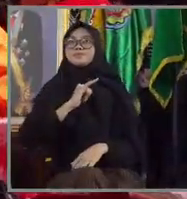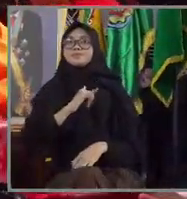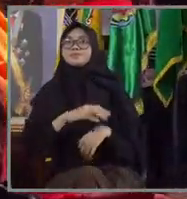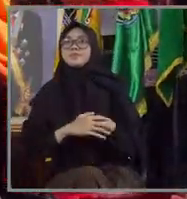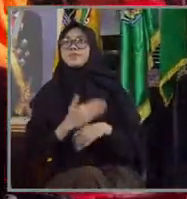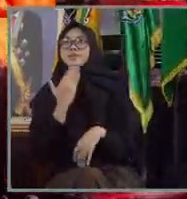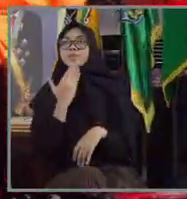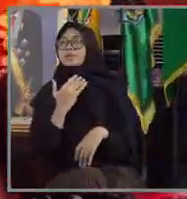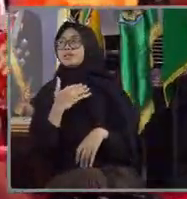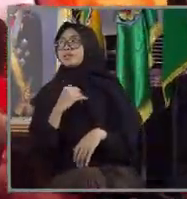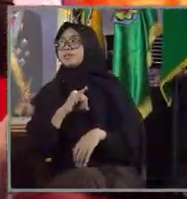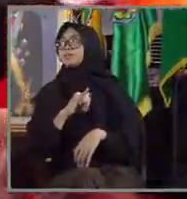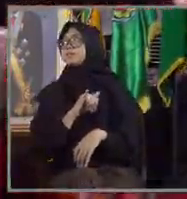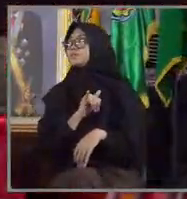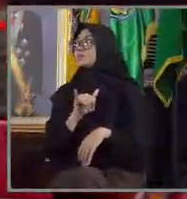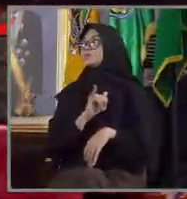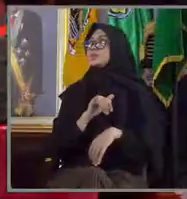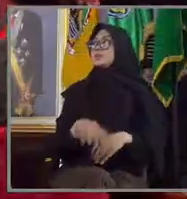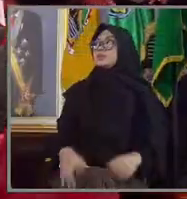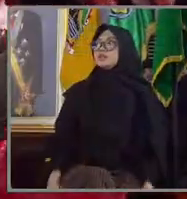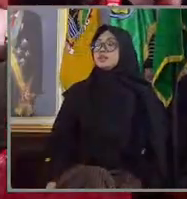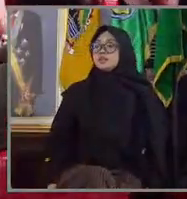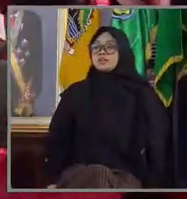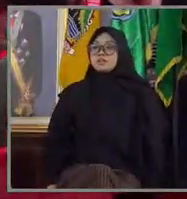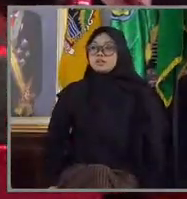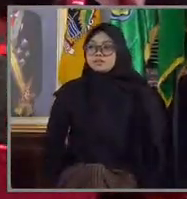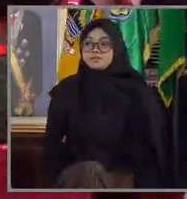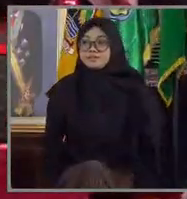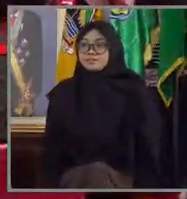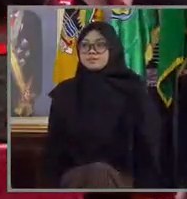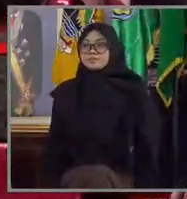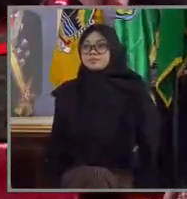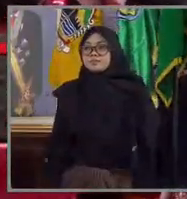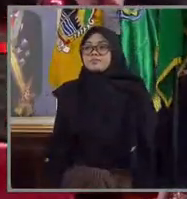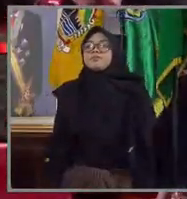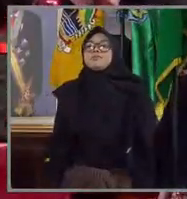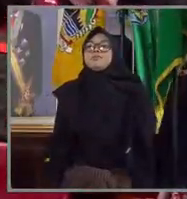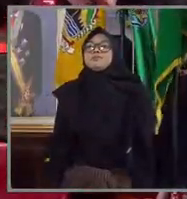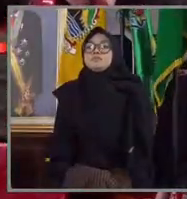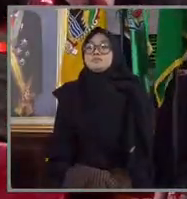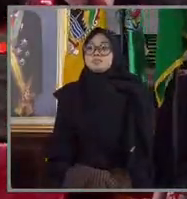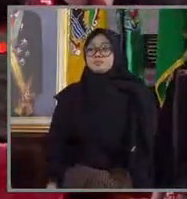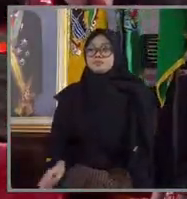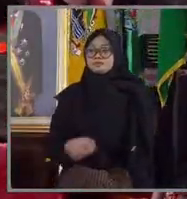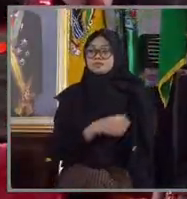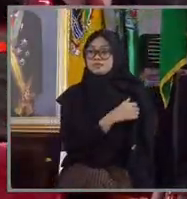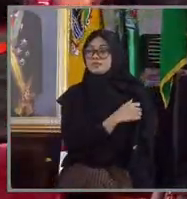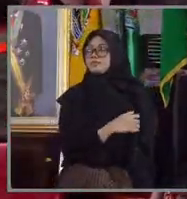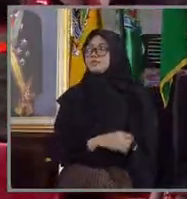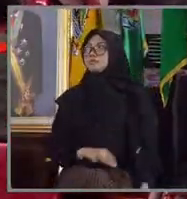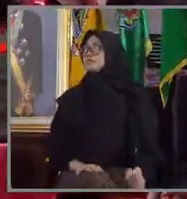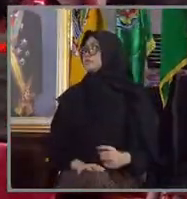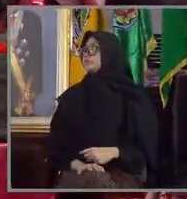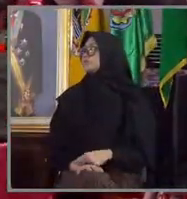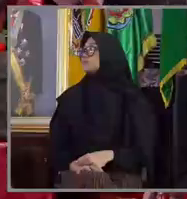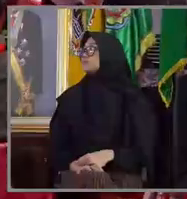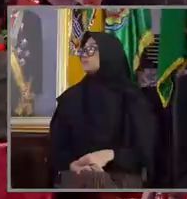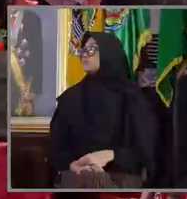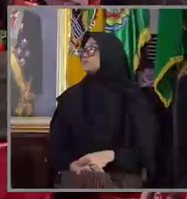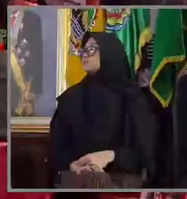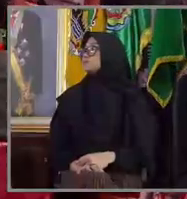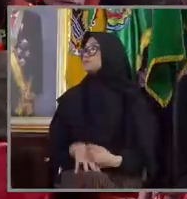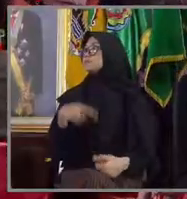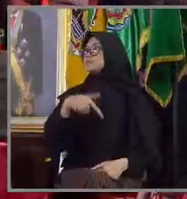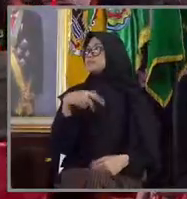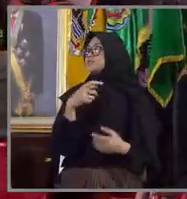itu pasalnya ada dari forum anak juga ya oke gagal bertambah Mbak Hai ada Kaban ini ada